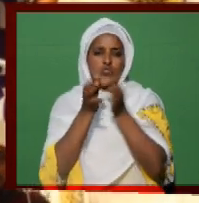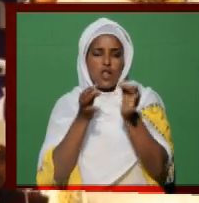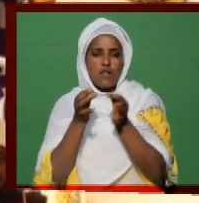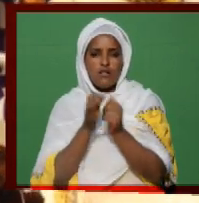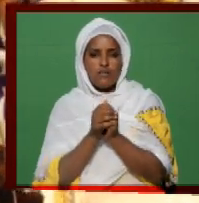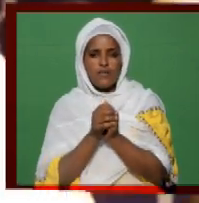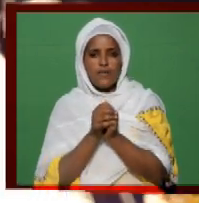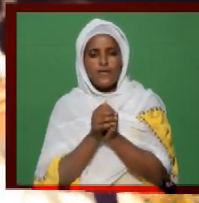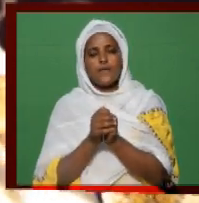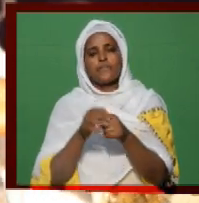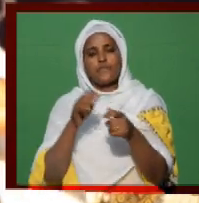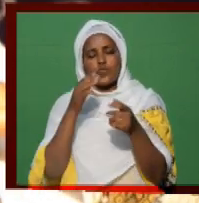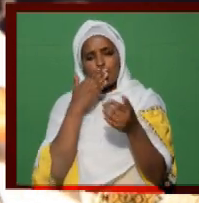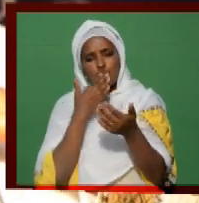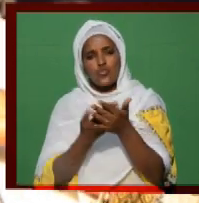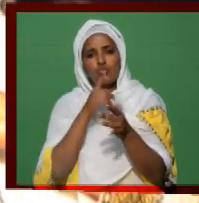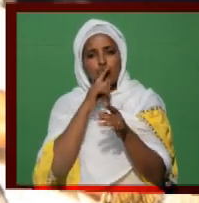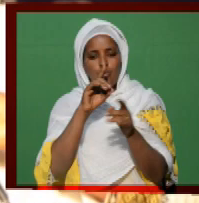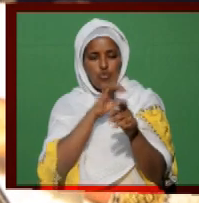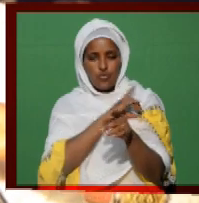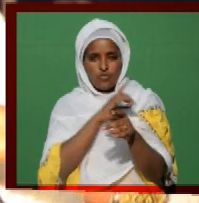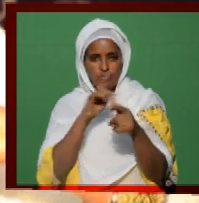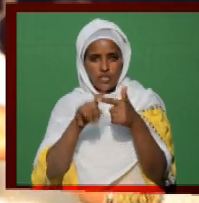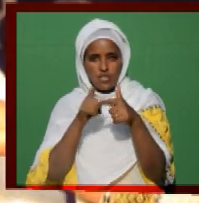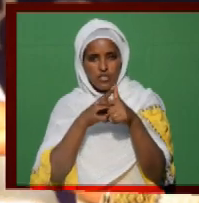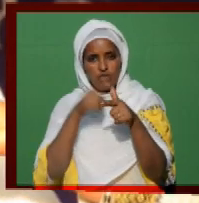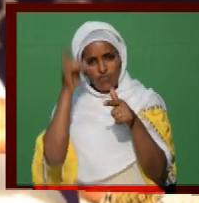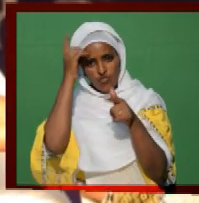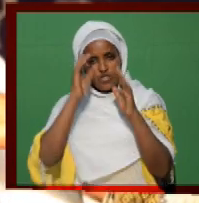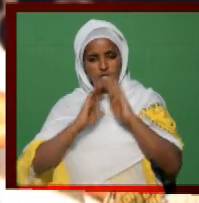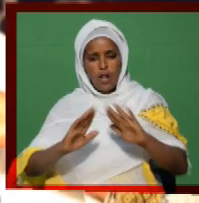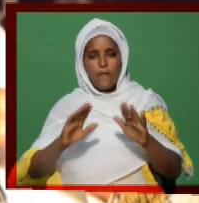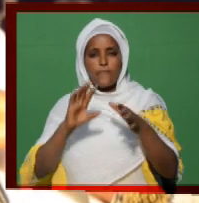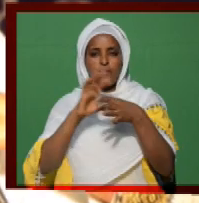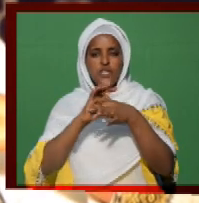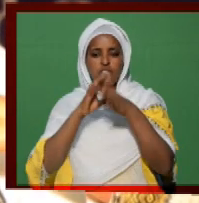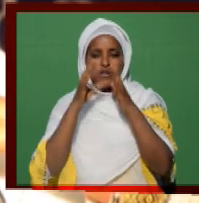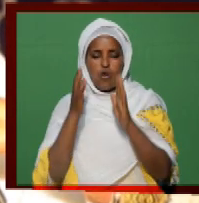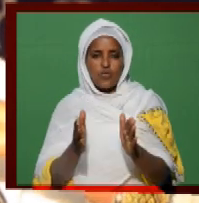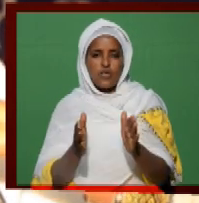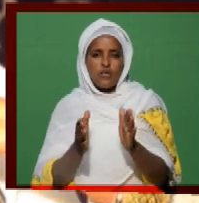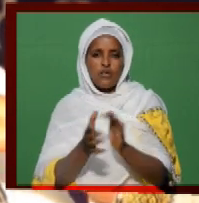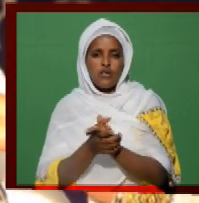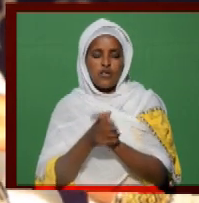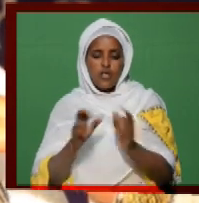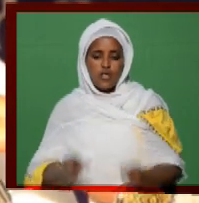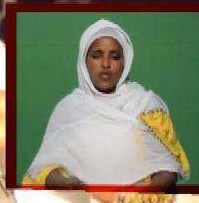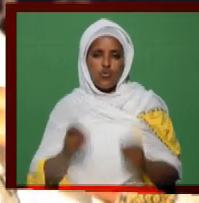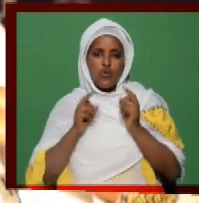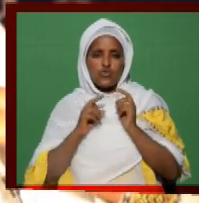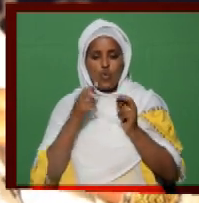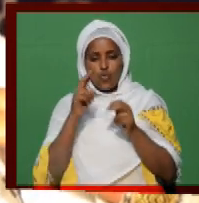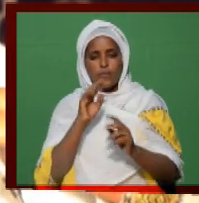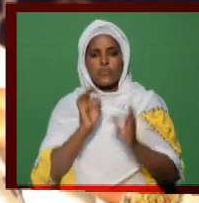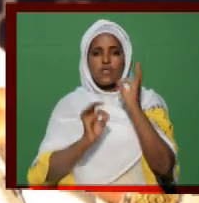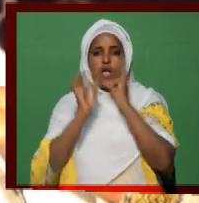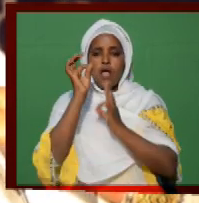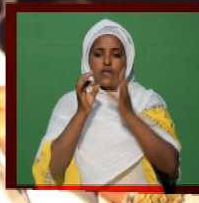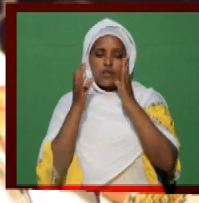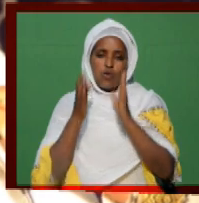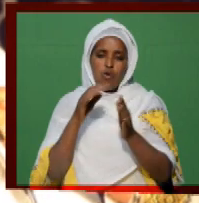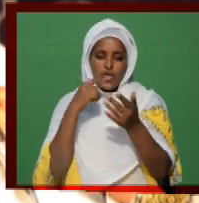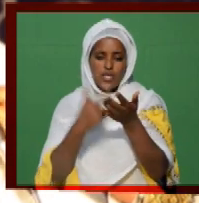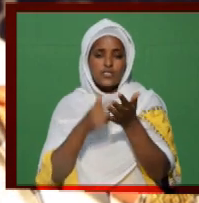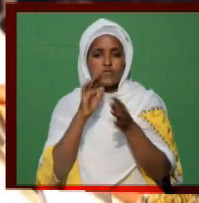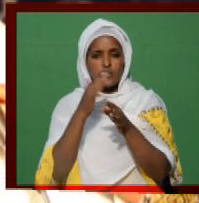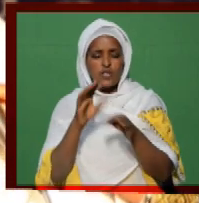ይገልጹታል የመመኑን ትጋት? ጥሩ ነው። እንግዲህ ፍኖተ ሰላም በስጋዊ ህይወቷ ወይም